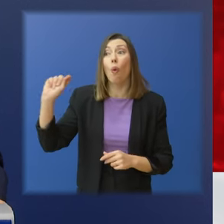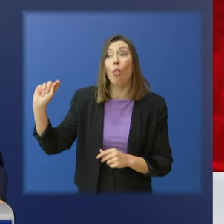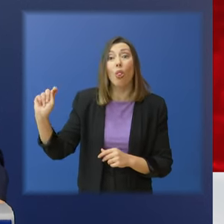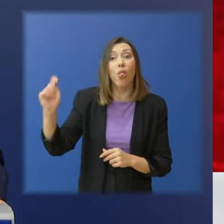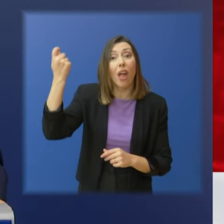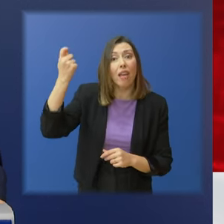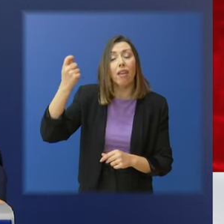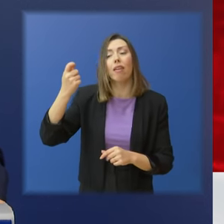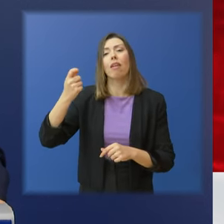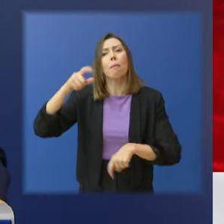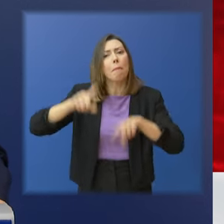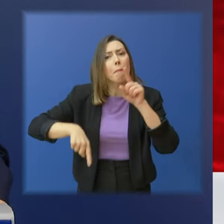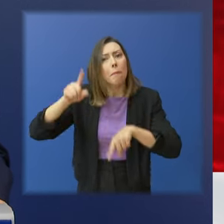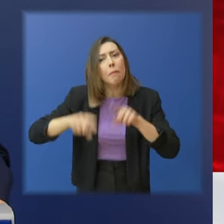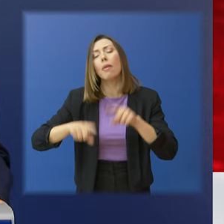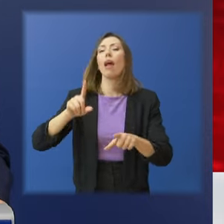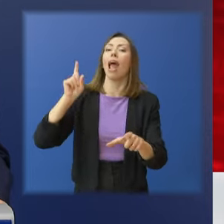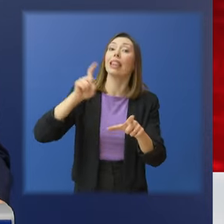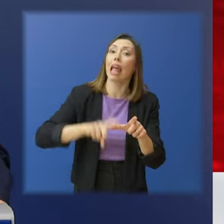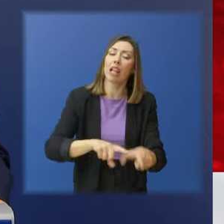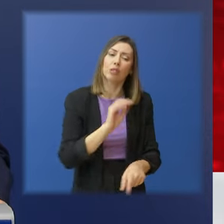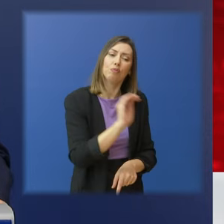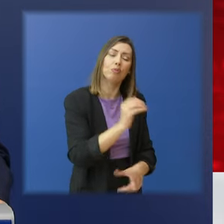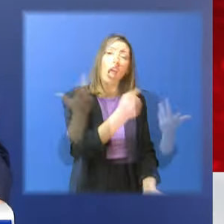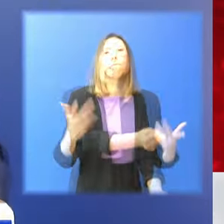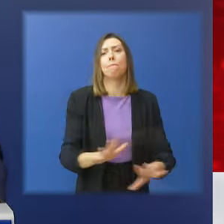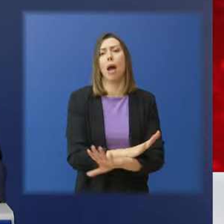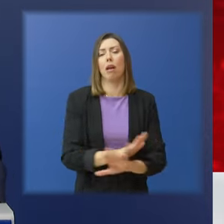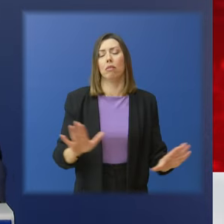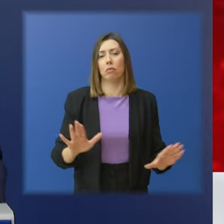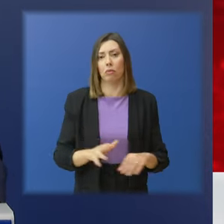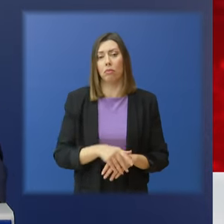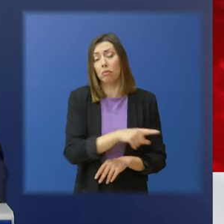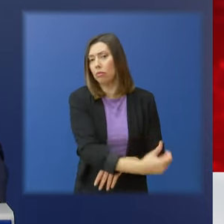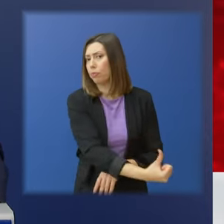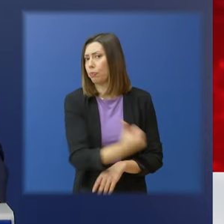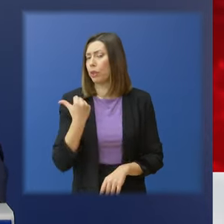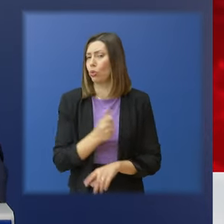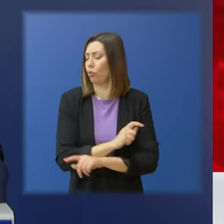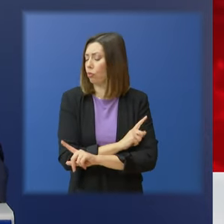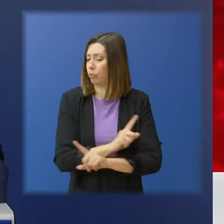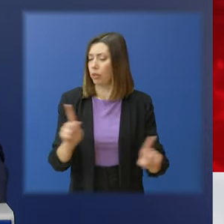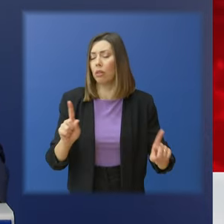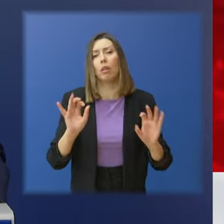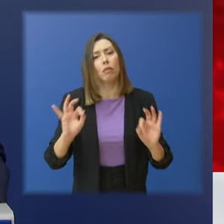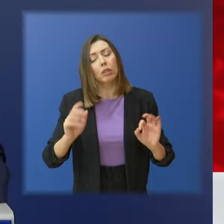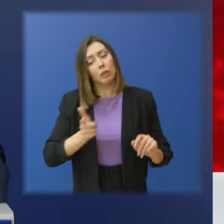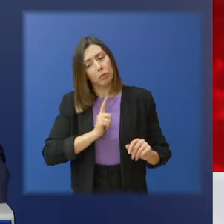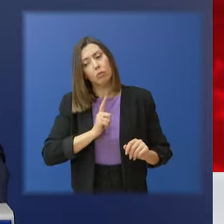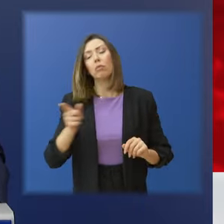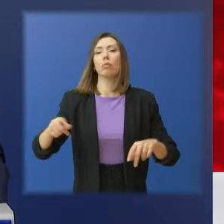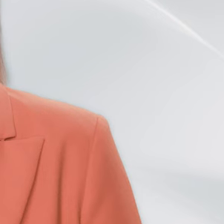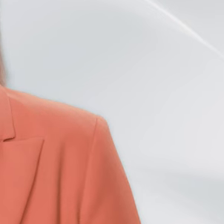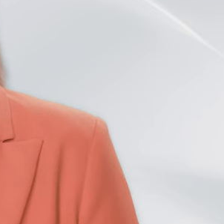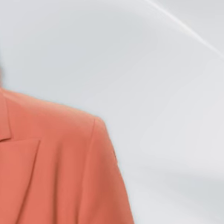πίσω τις επιδοτήσεις που τους έχουν δοθεί φαντάζομαι εφόσον υπάρχει κάποια επίσημη ενημέρωση και από το υπουργείο θα θα την